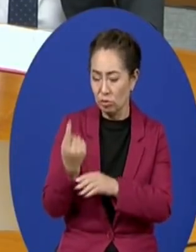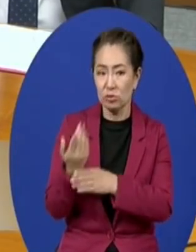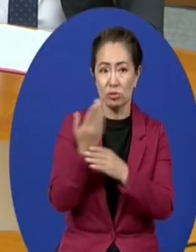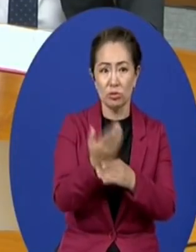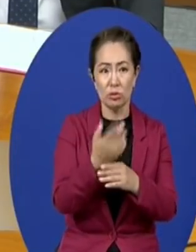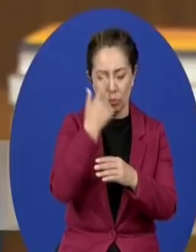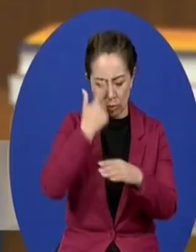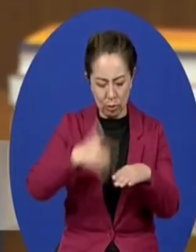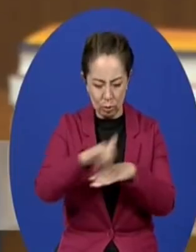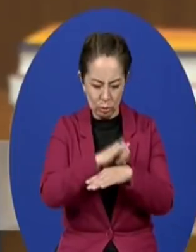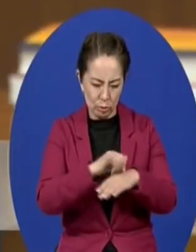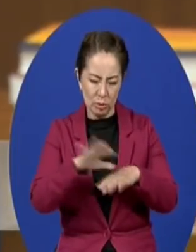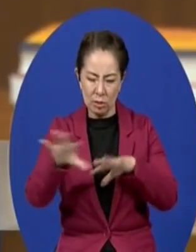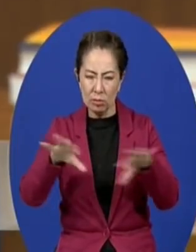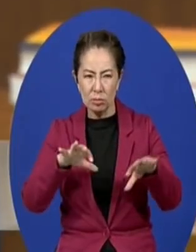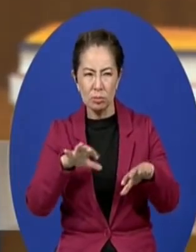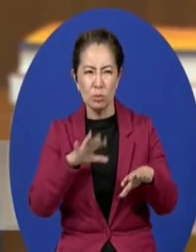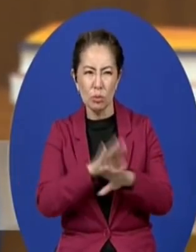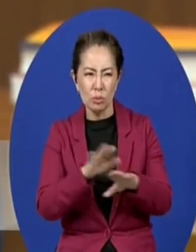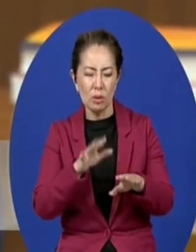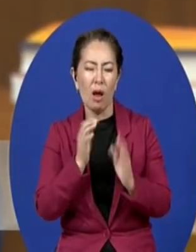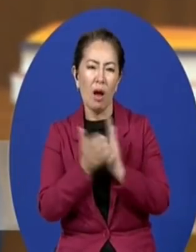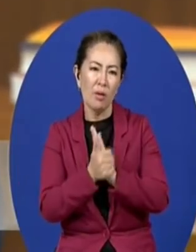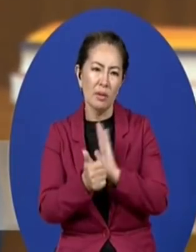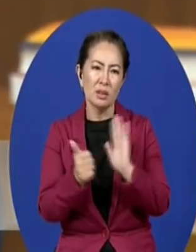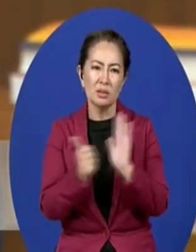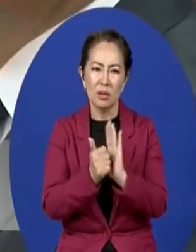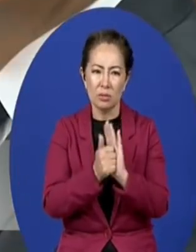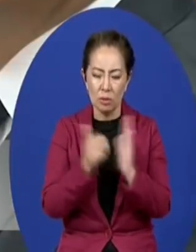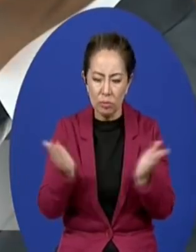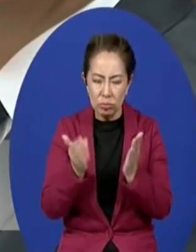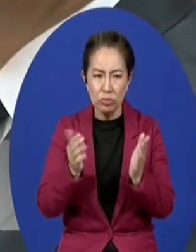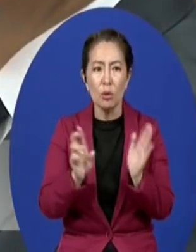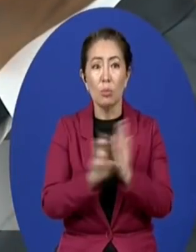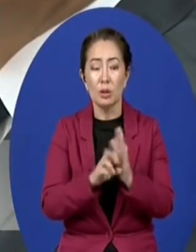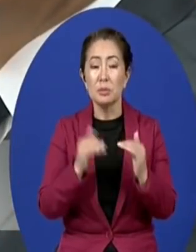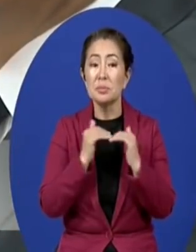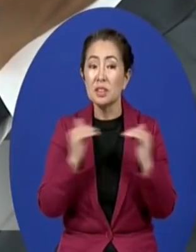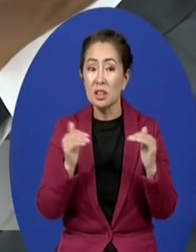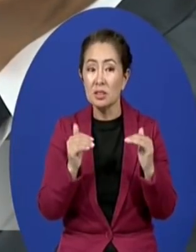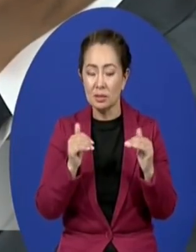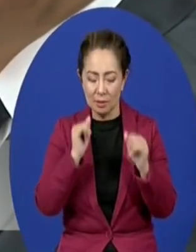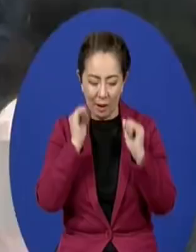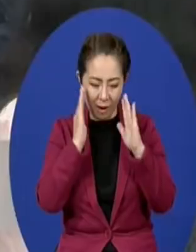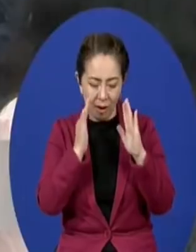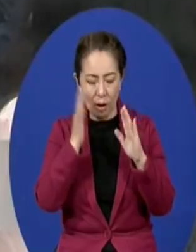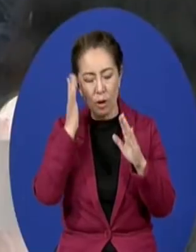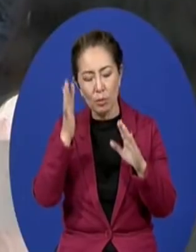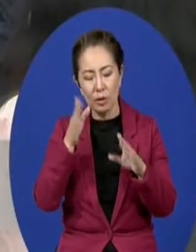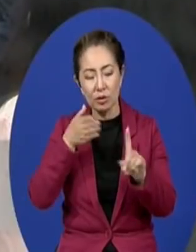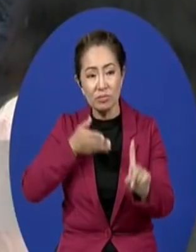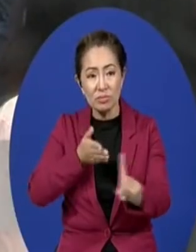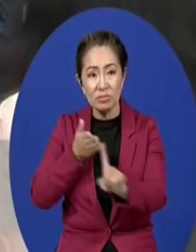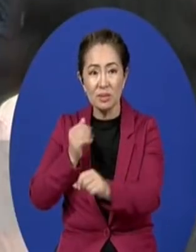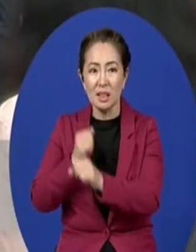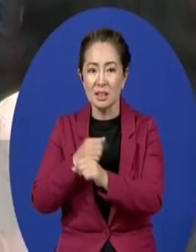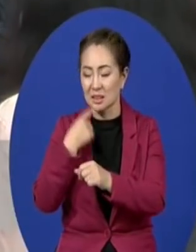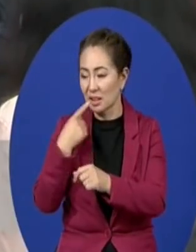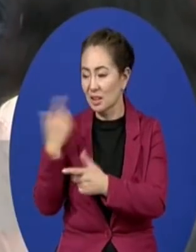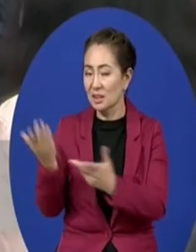булан бүрт суралцаж байгаа хүүхдүүдэд авиас чадвараа хөгжүүлэх боломжийг тэгш олгоход холбогдох газрууд анхаарч бодлогоо чиглүүлж ажиллахыг хэлсэн юм а.